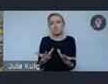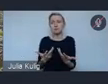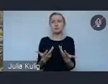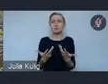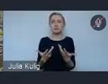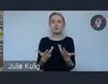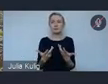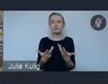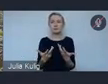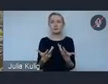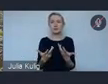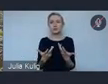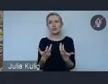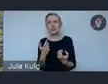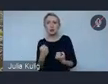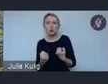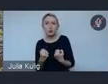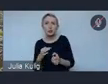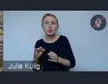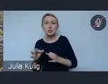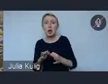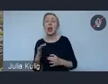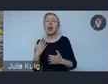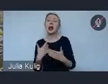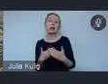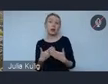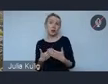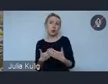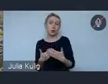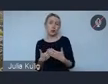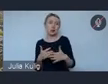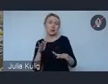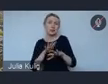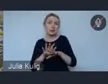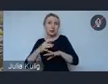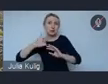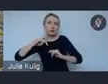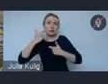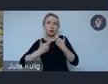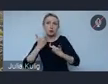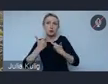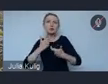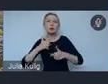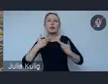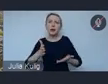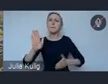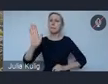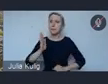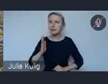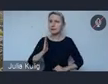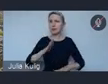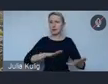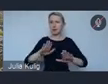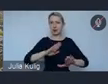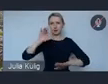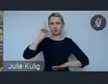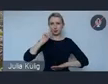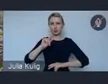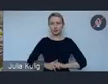jakieś trudniejszych historii w związku z czym ten system budowaliśmy w taki sposób żeby zapewnić bezpieczeństwo obu stronom